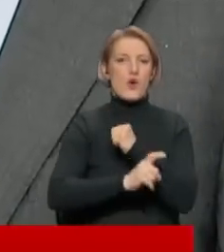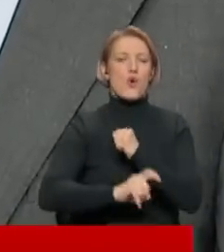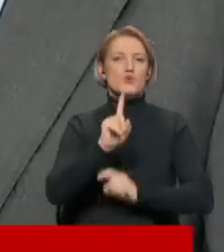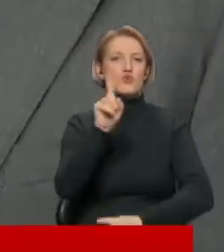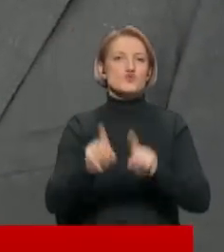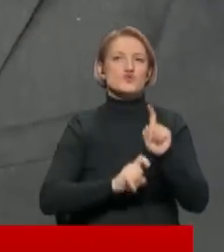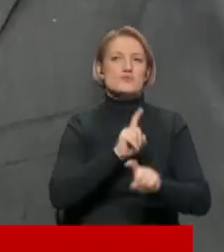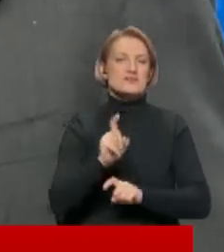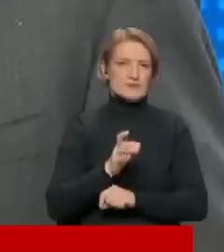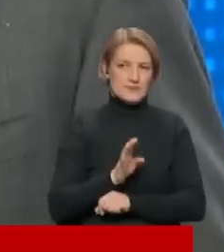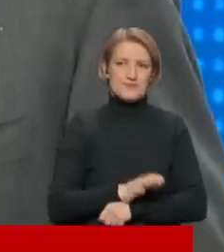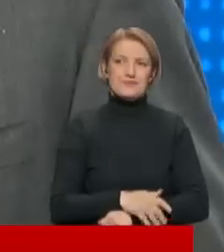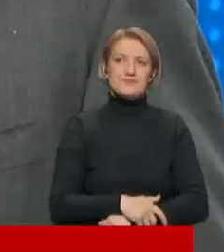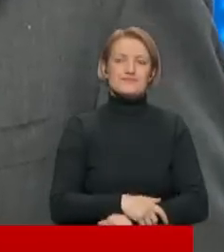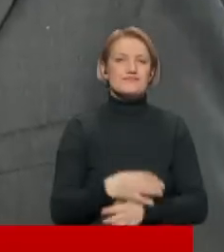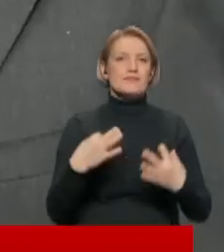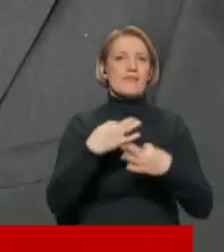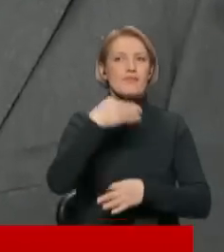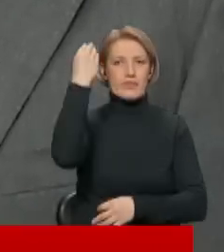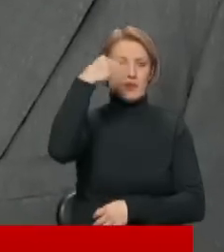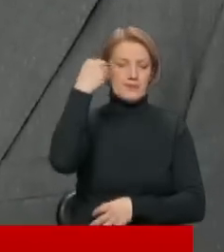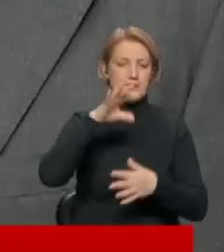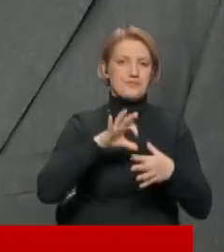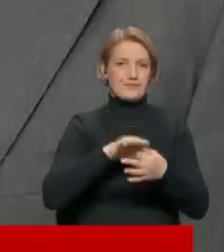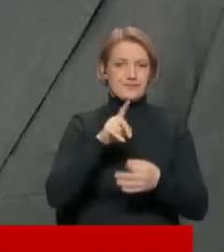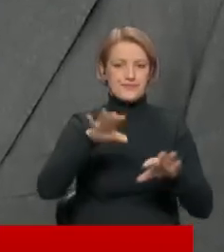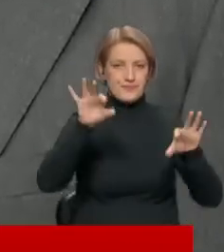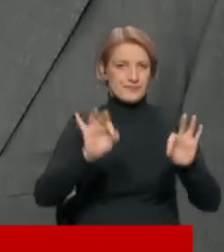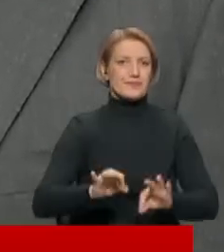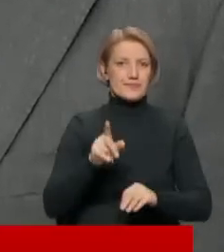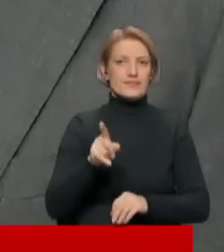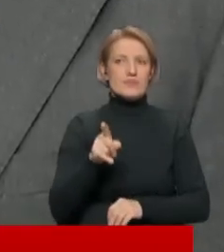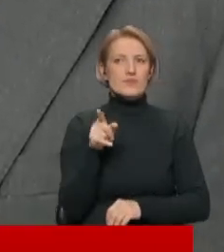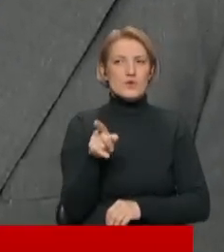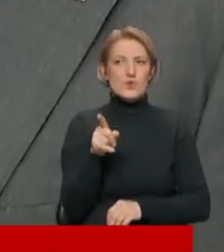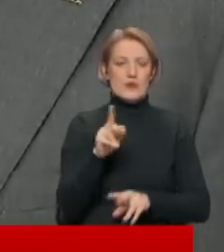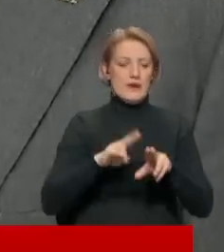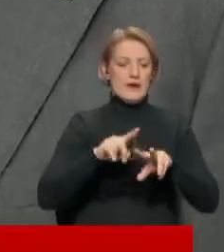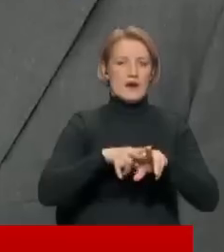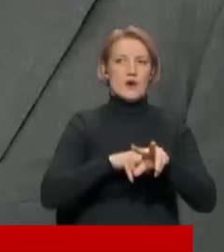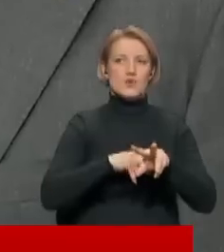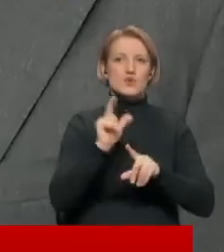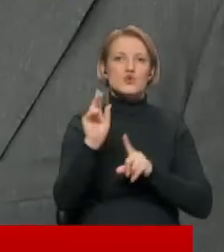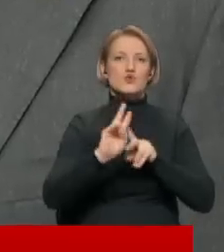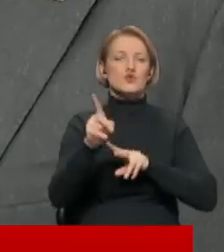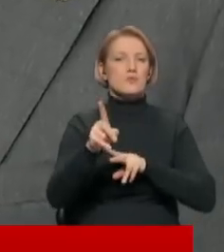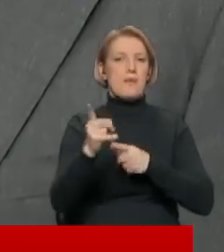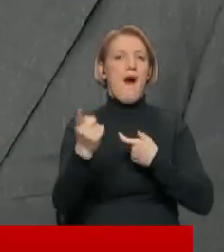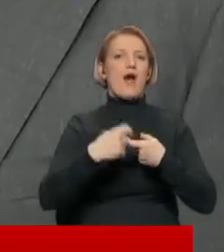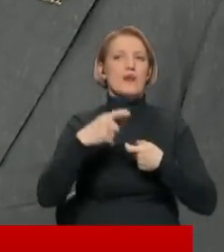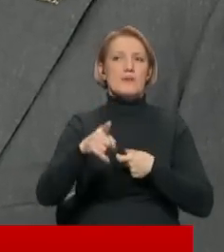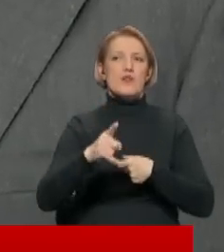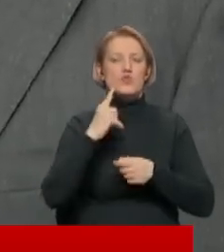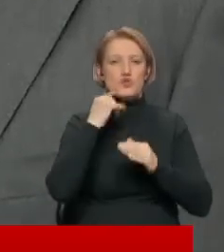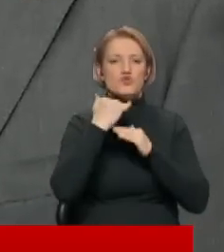soruşturması Sayın İmamoğlu ile ilgili başlattılar orada da Kayyum atama teşebbüsü Aslında